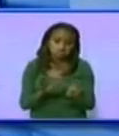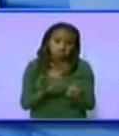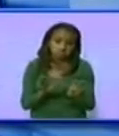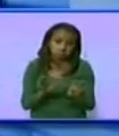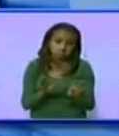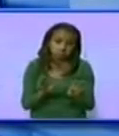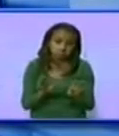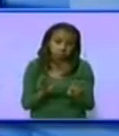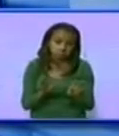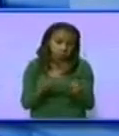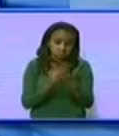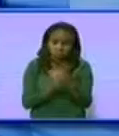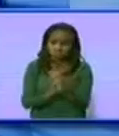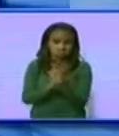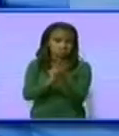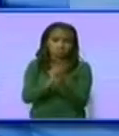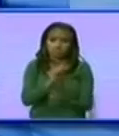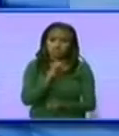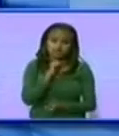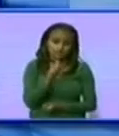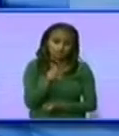ወደዛ በመሄድበት ጊዜ አላገኛትም